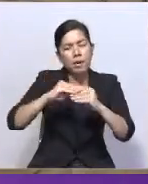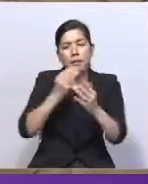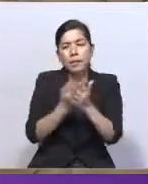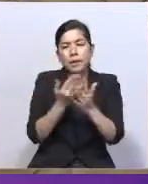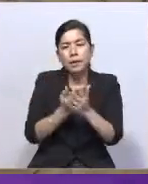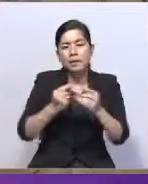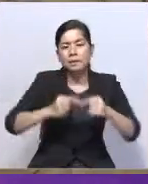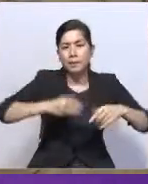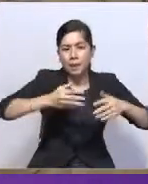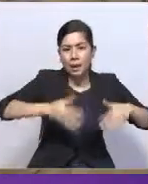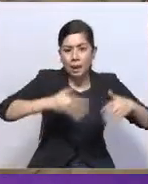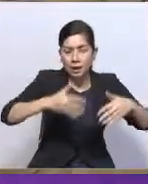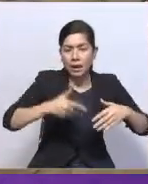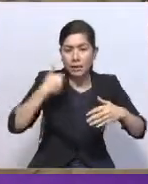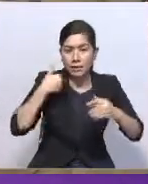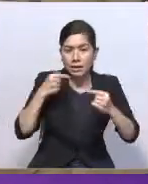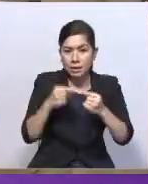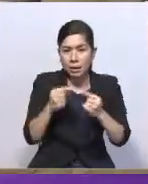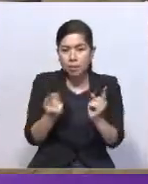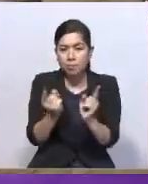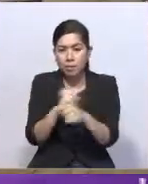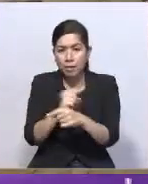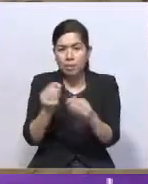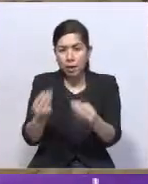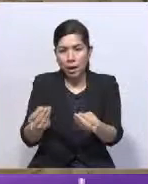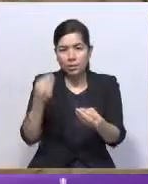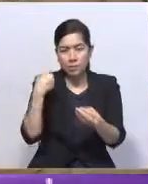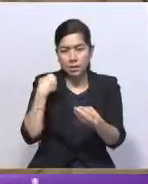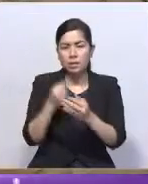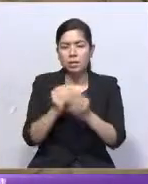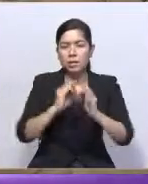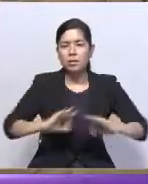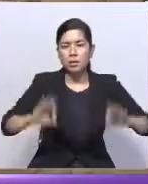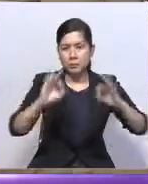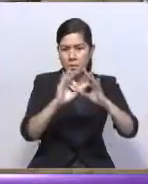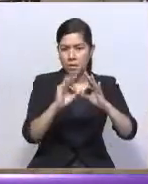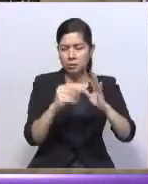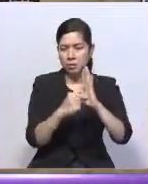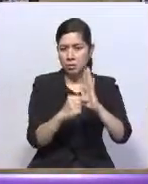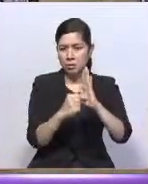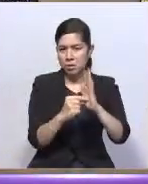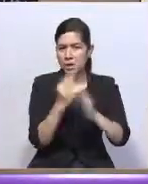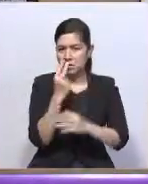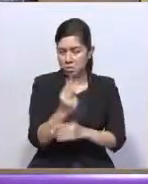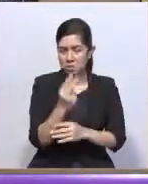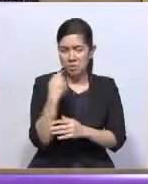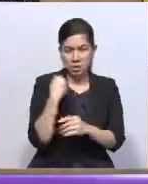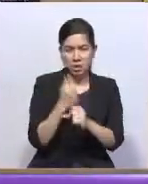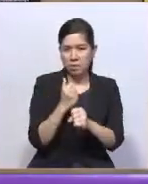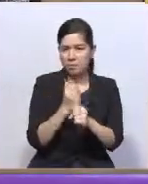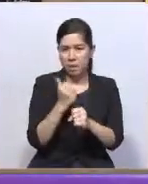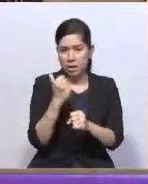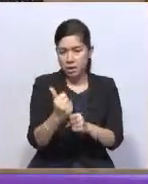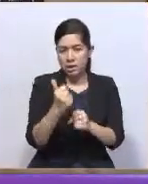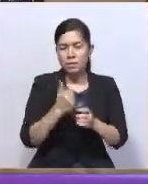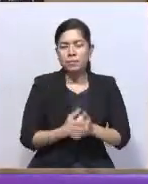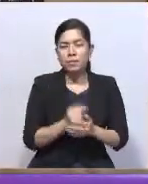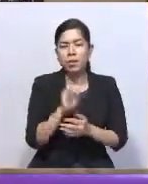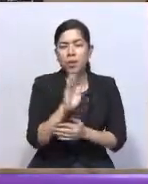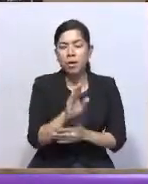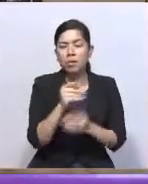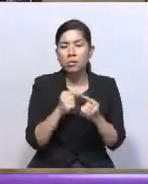นะครับมีรายได้ที่อื่นมาชดเชยกันบ้างนะครับหรือแม้กระทั่งมันมีตัวอย่างที่สำเร็จแล้วนะครับในพื้น